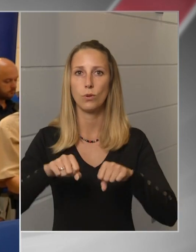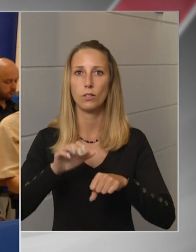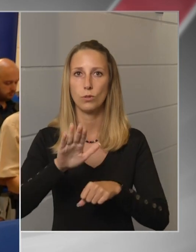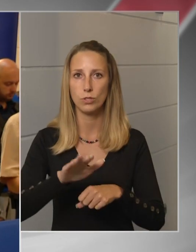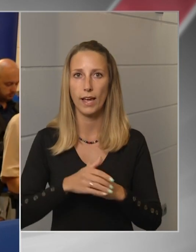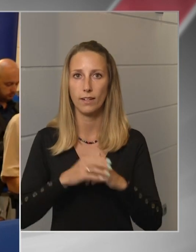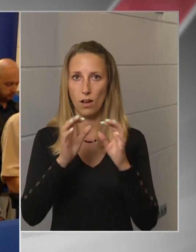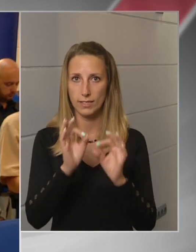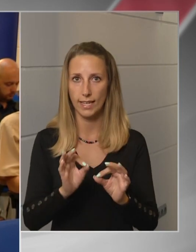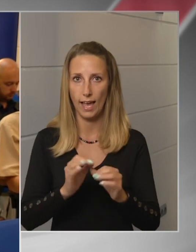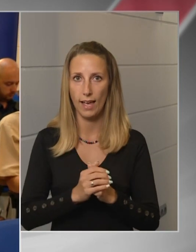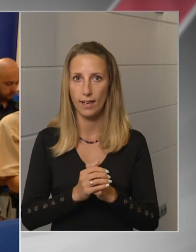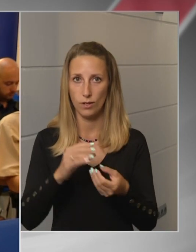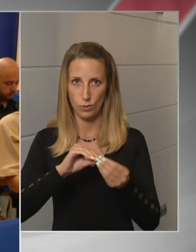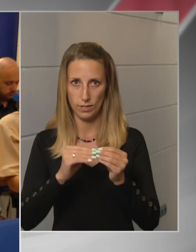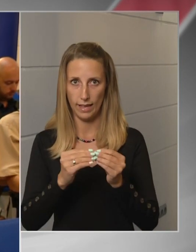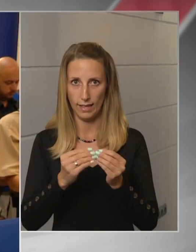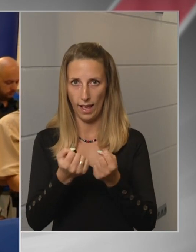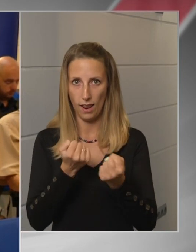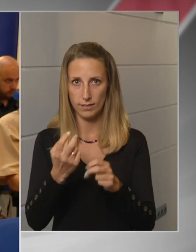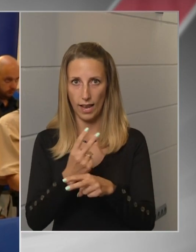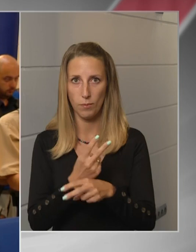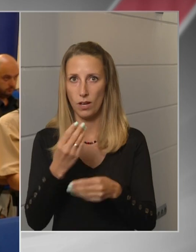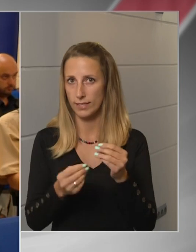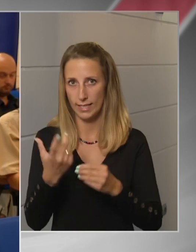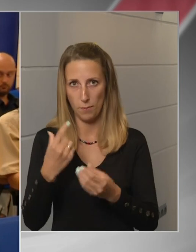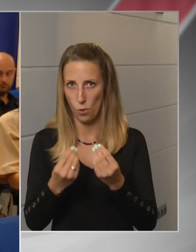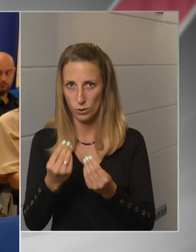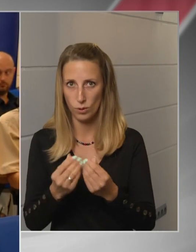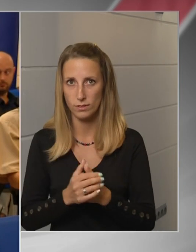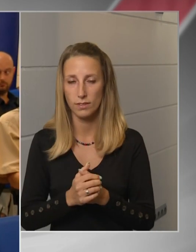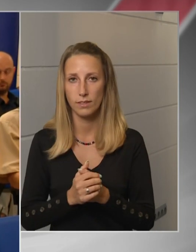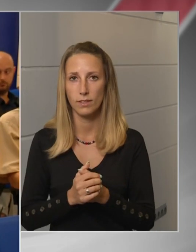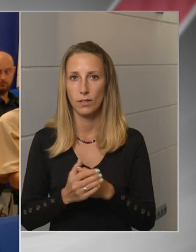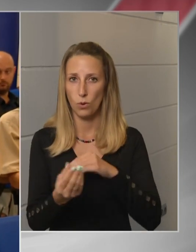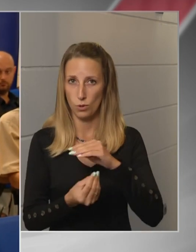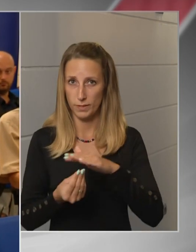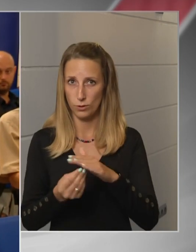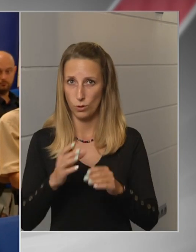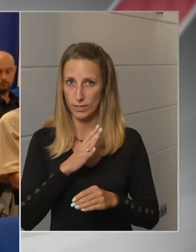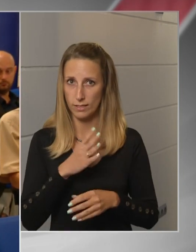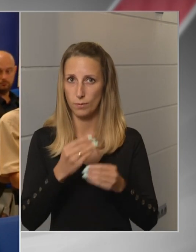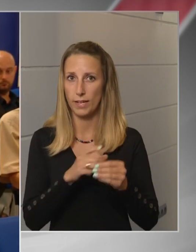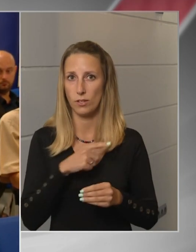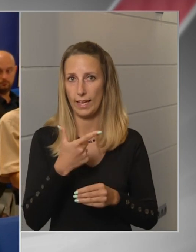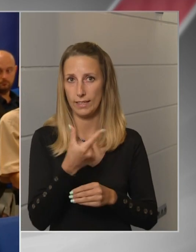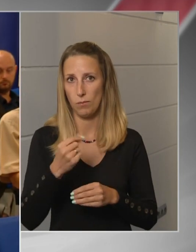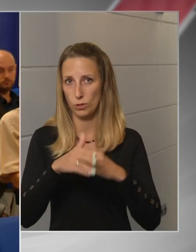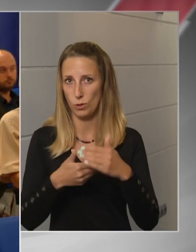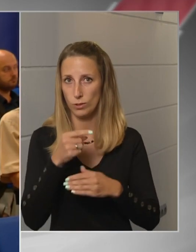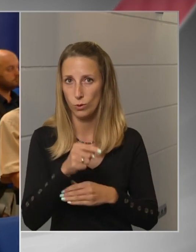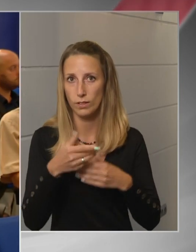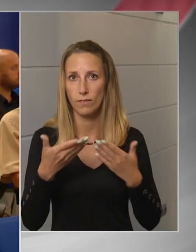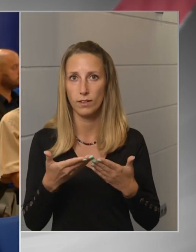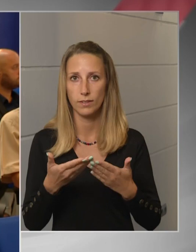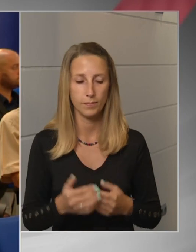a cége üzletel az állammal, azért nem hordoz korrupciós kockázatot, mert csak két napot töltött ott,